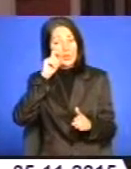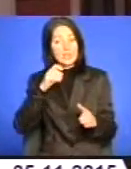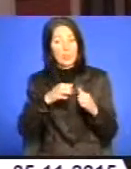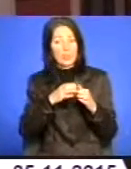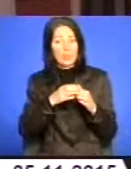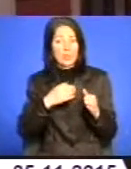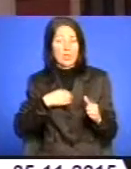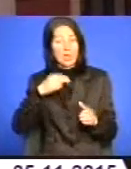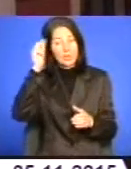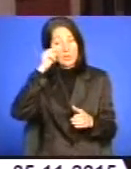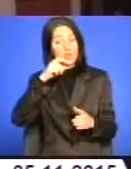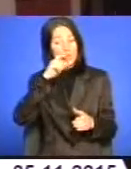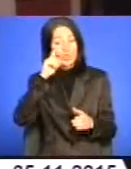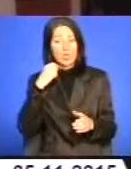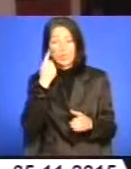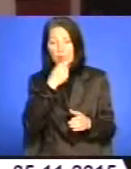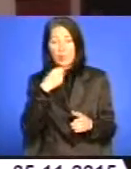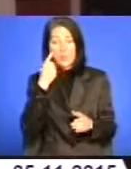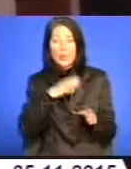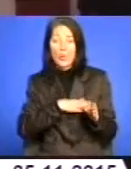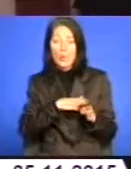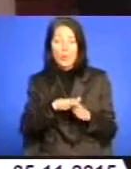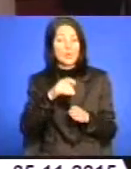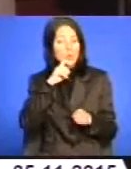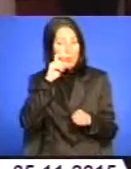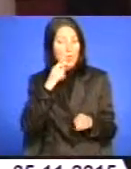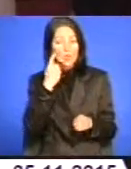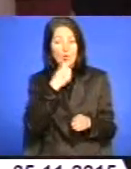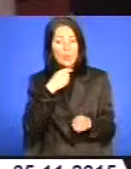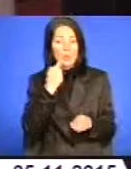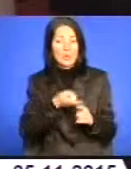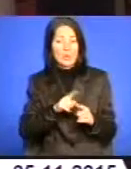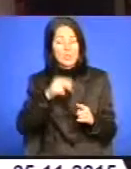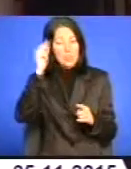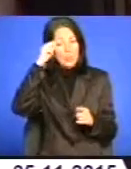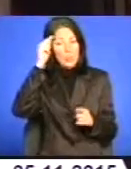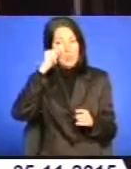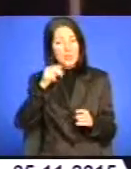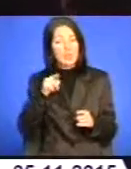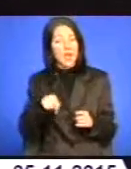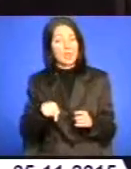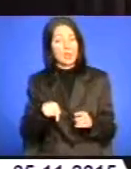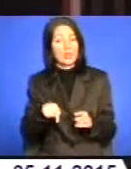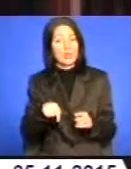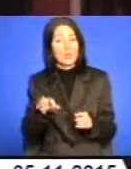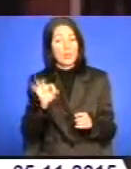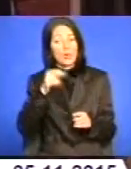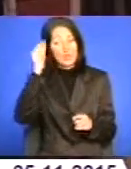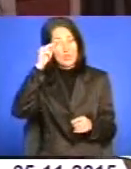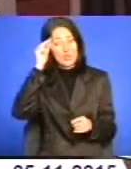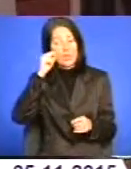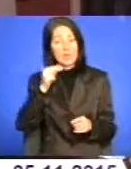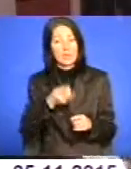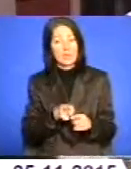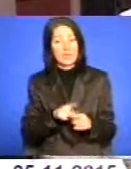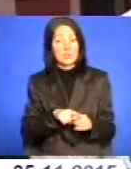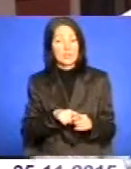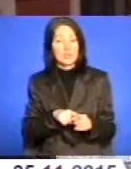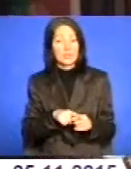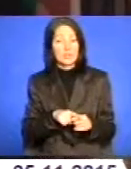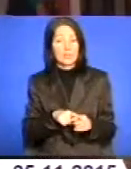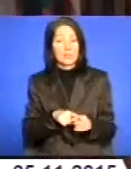вчився українською мовою, ну, повністю українською ці предмети. А тоді про навчання. Навчання, ну, це,